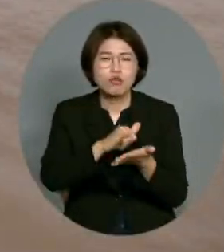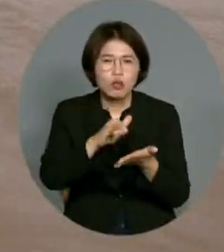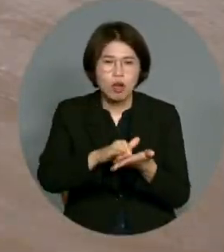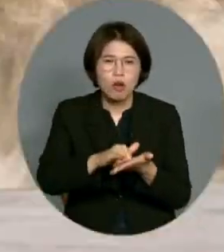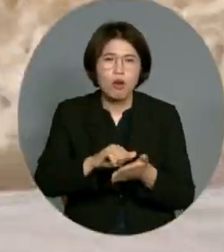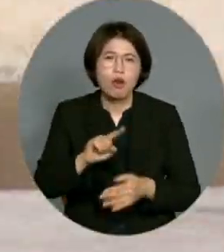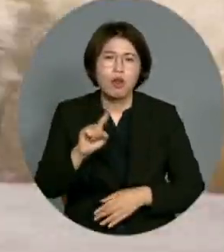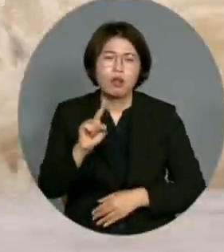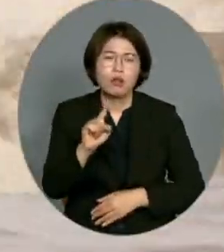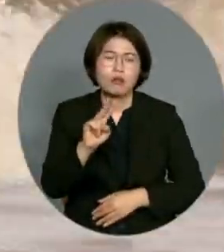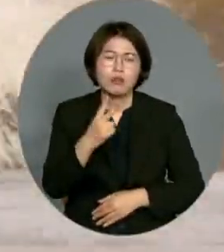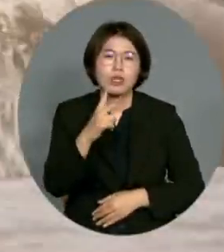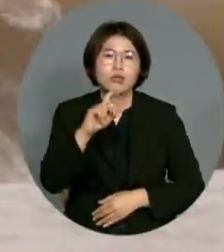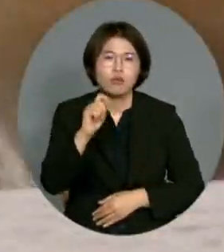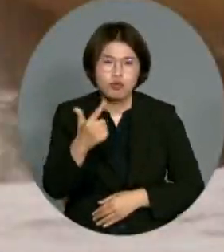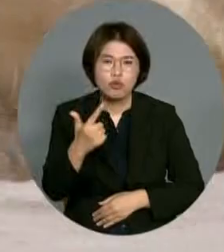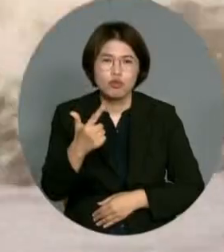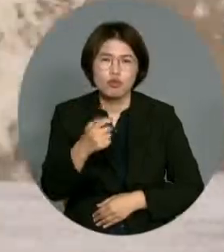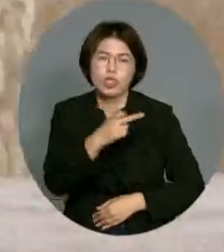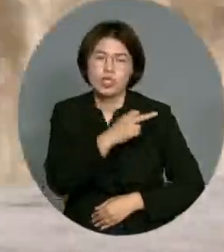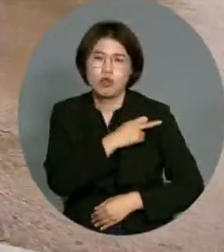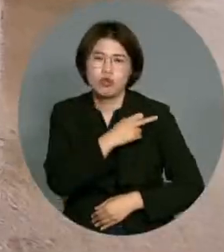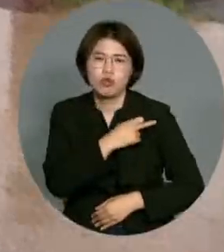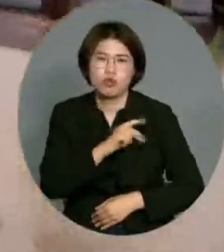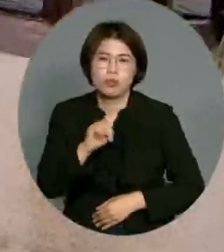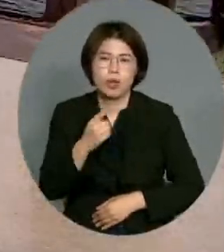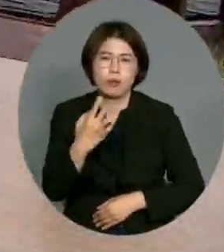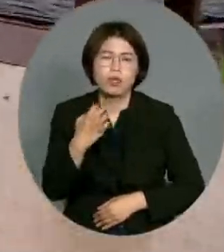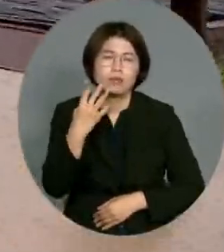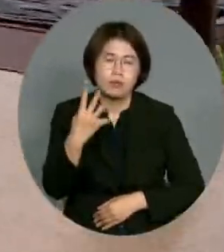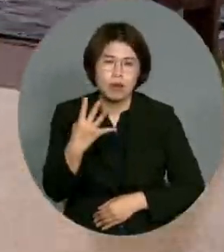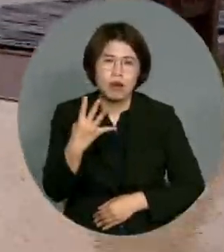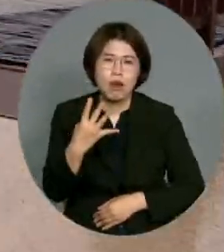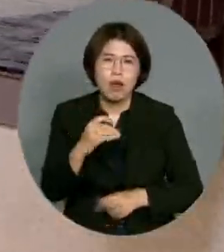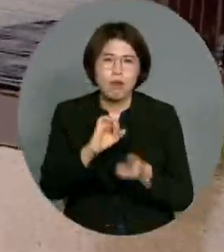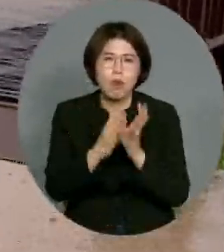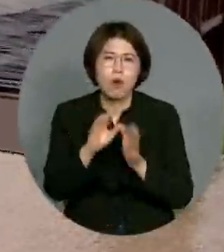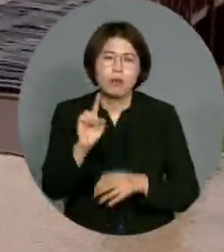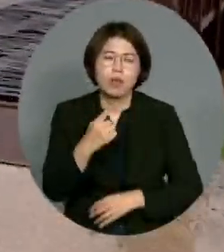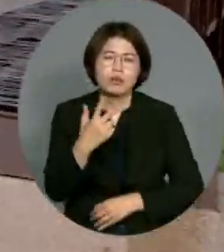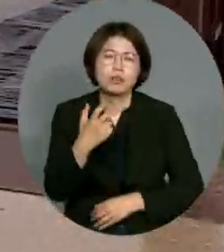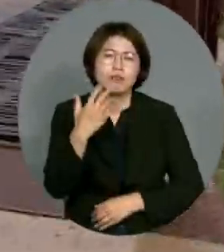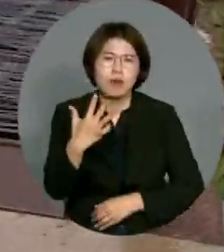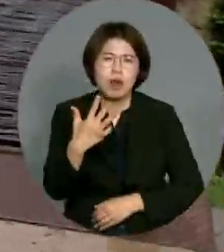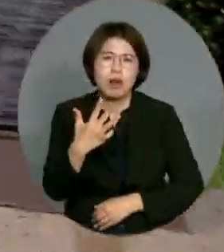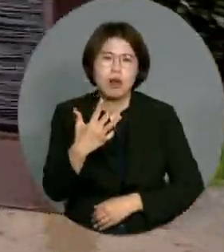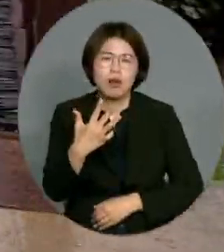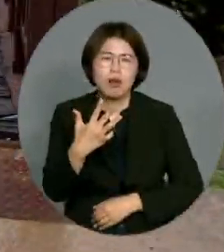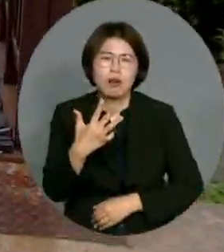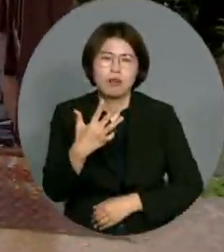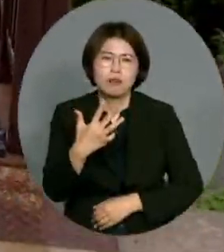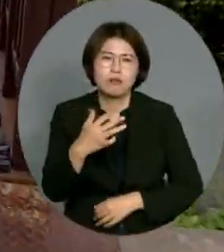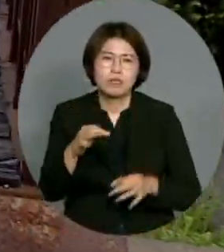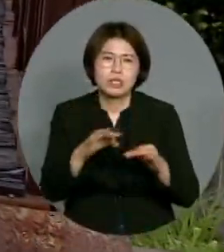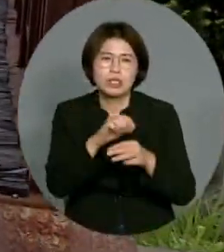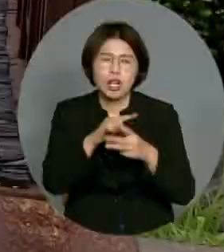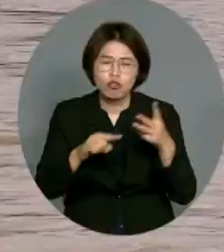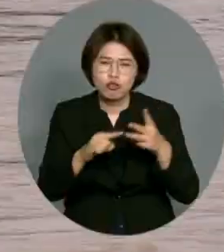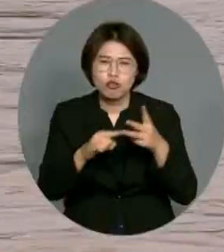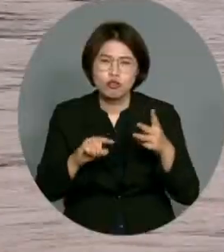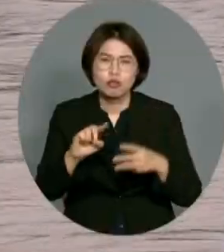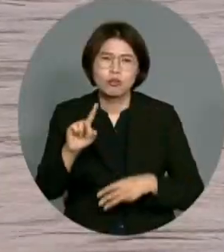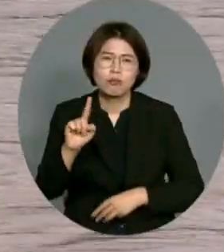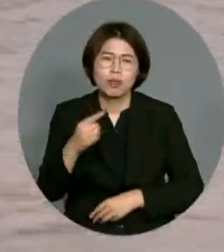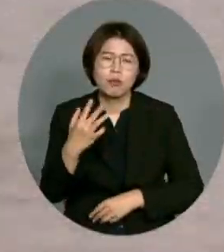동로는 216mm, 영주 부석 184, 봉화 178, 상주 화서